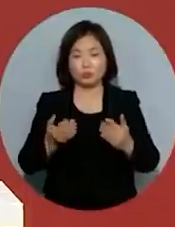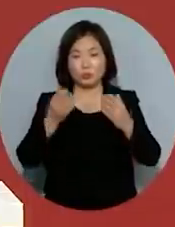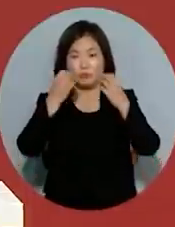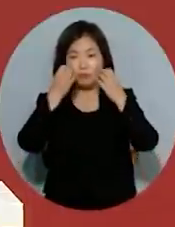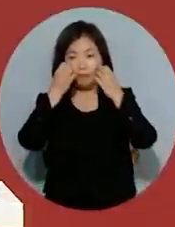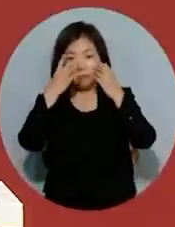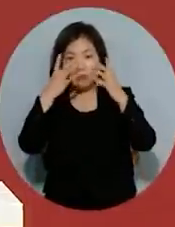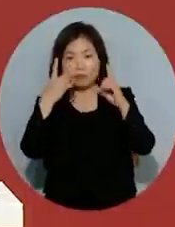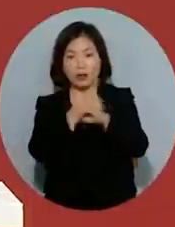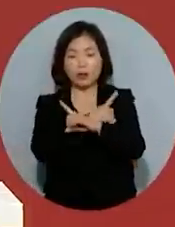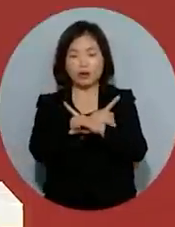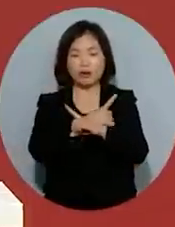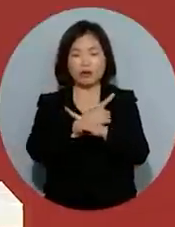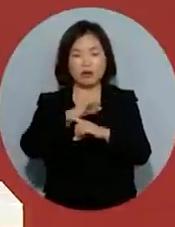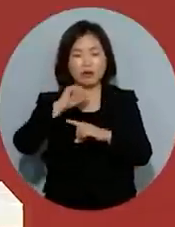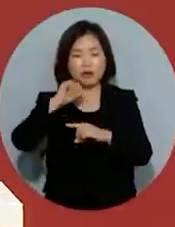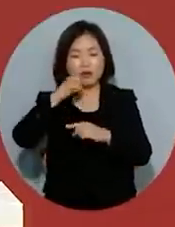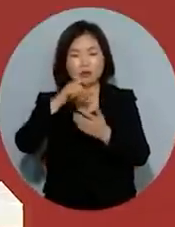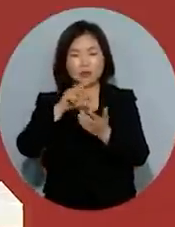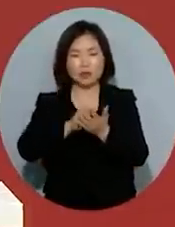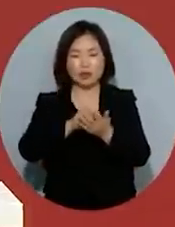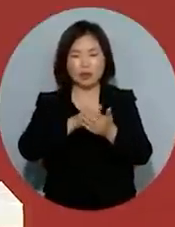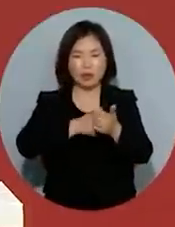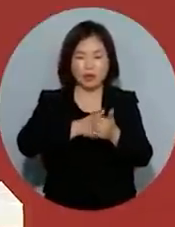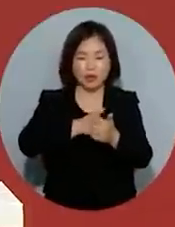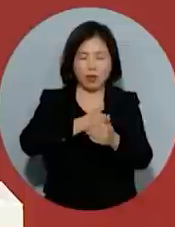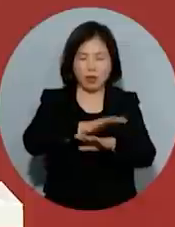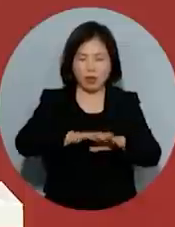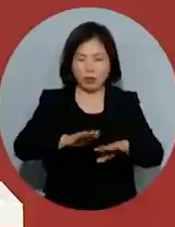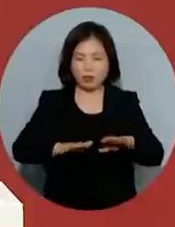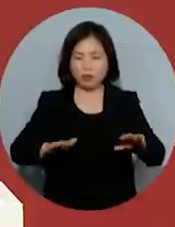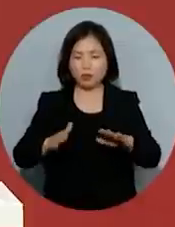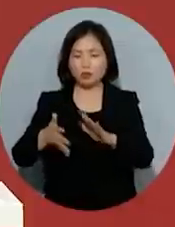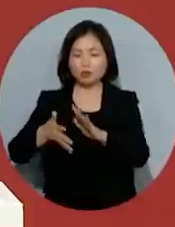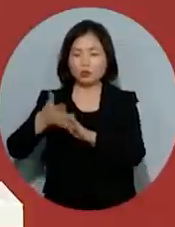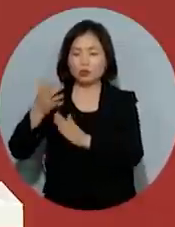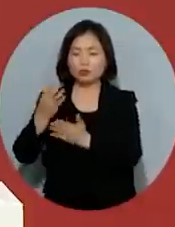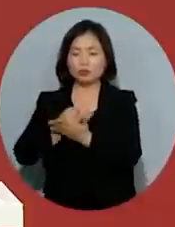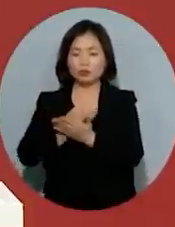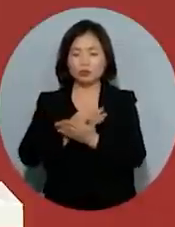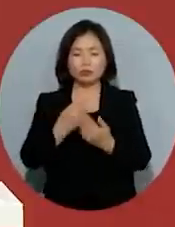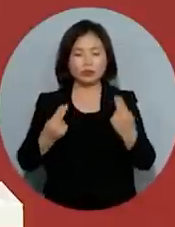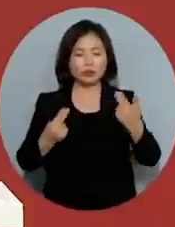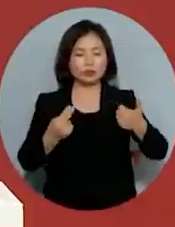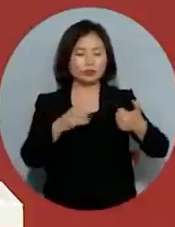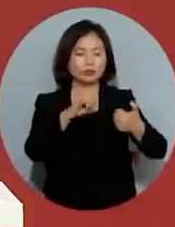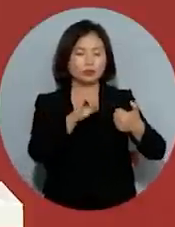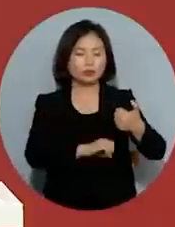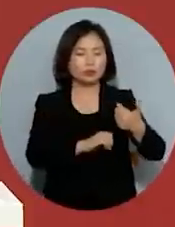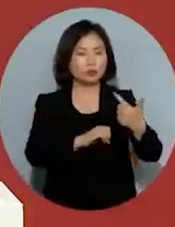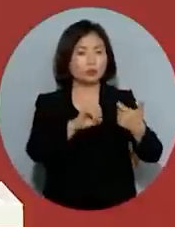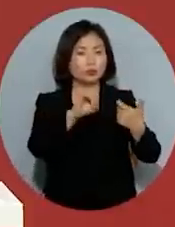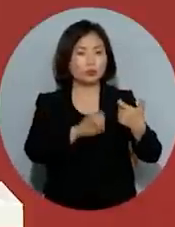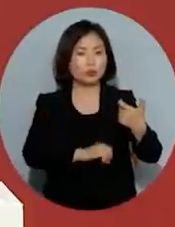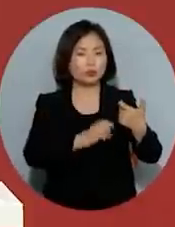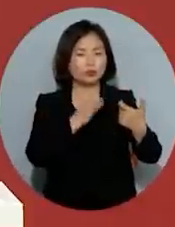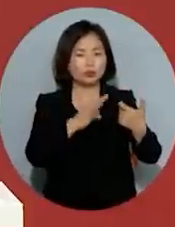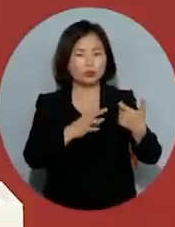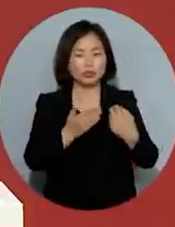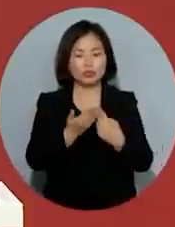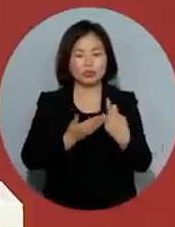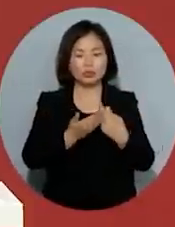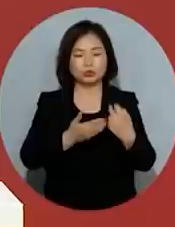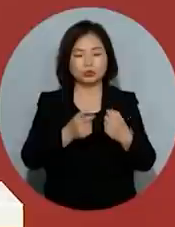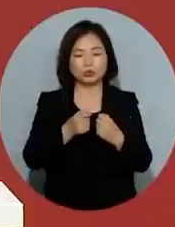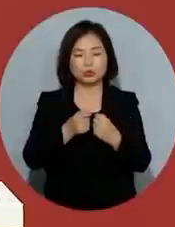혁신시키고 이 어려움을 타개하는 지금 소득도 도시 소득의 60%밖에 안 되거든요. 제주 지사를